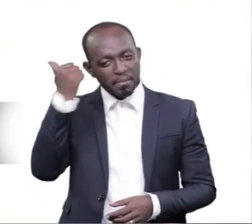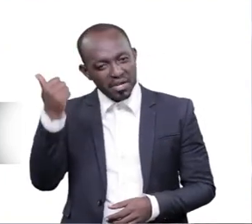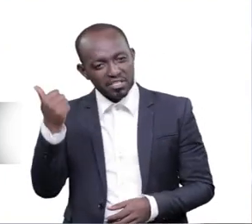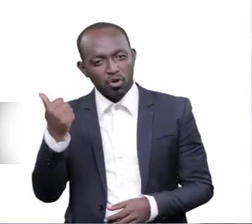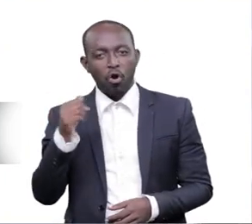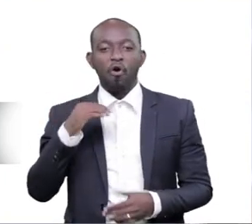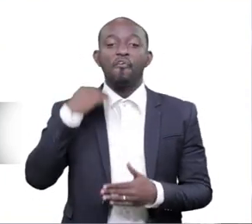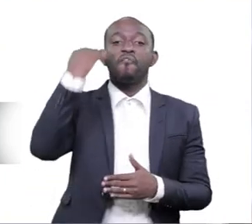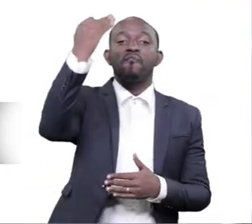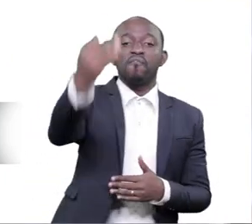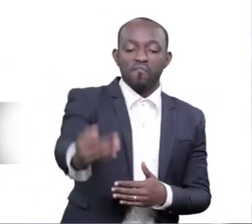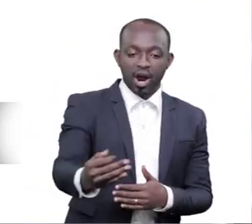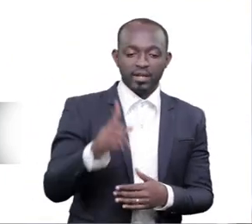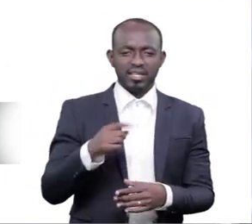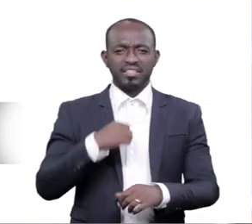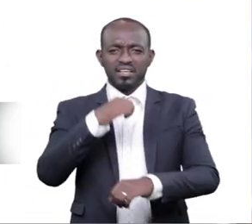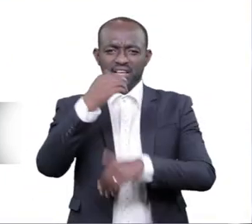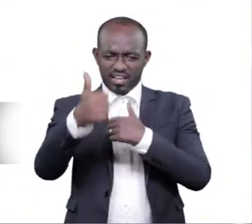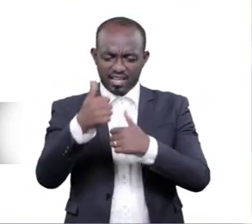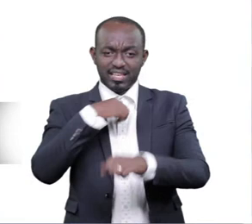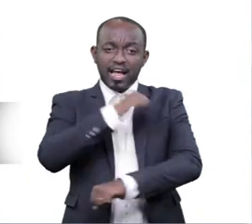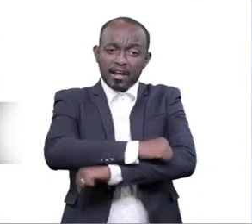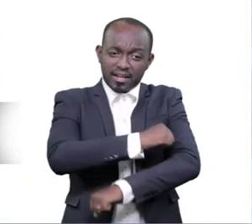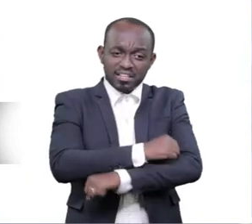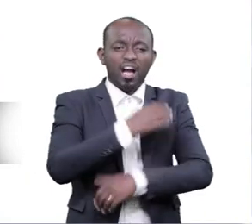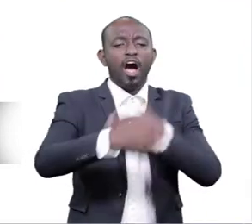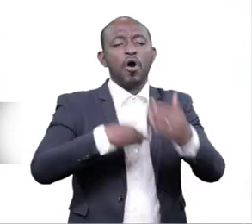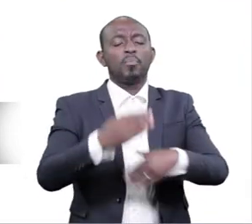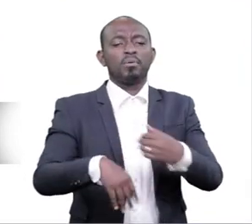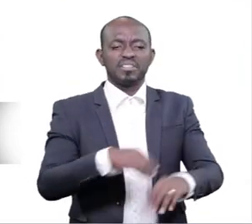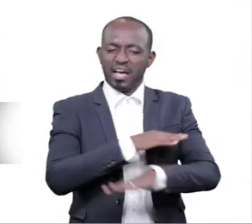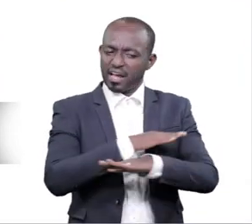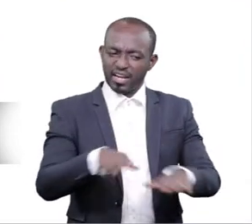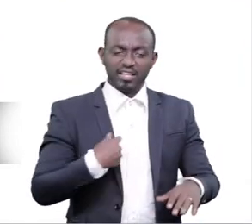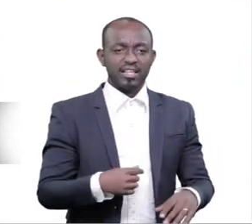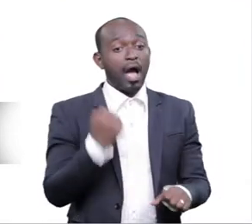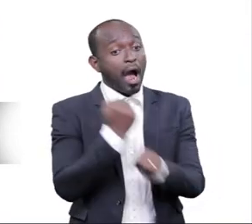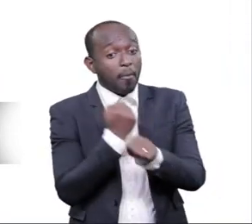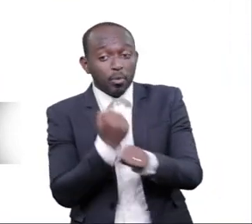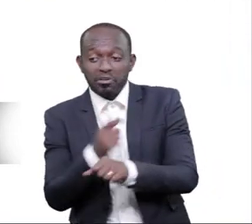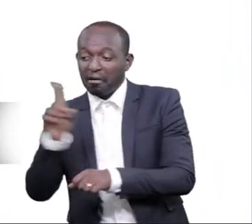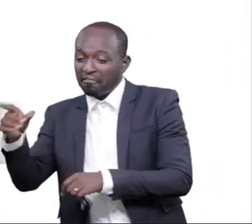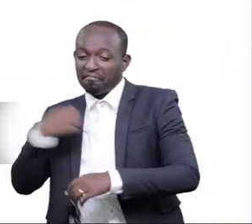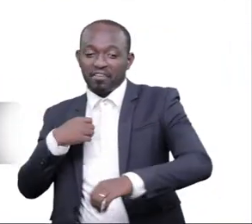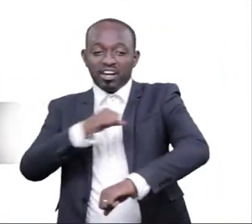heza kandi ko nziga nkakomeza amashuri yanjye nkarangiza nkabona akazi keza